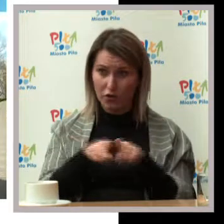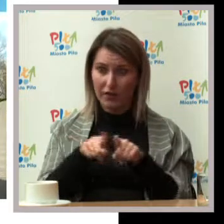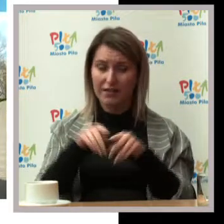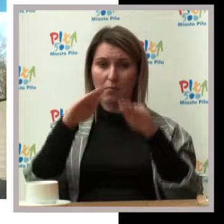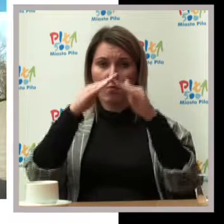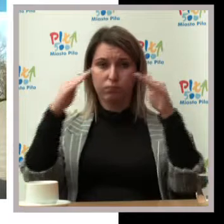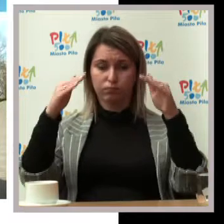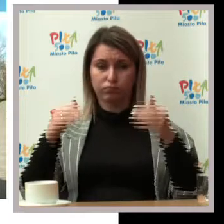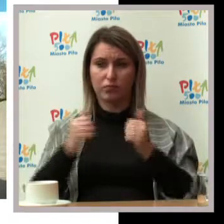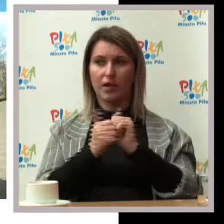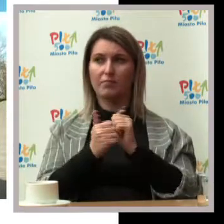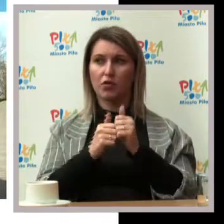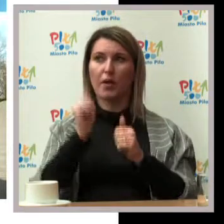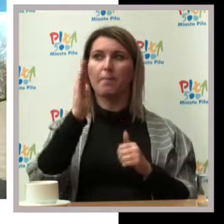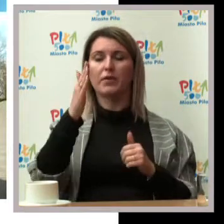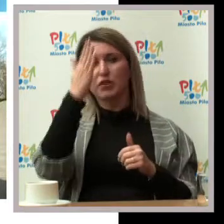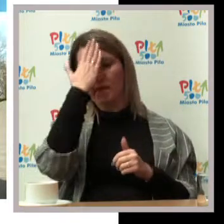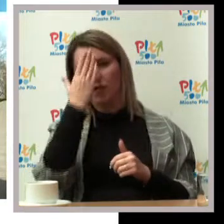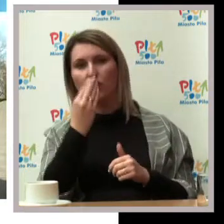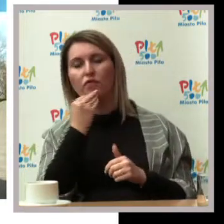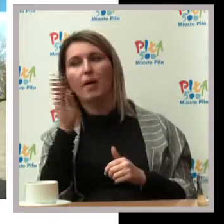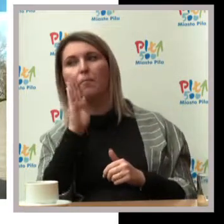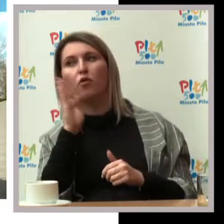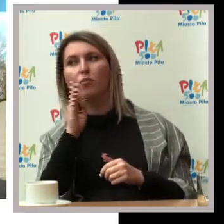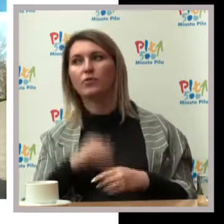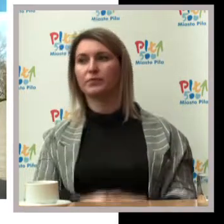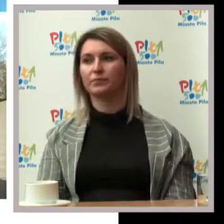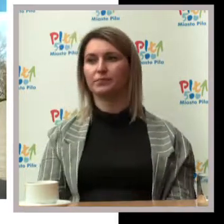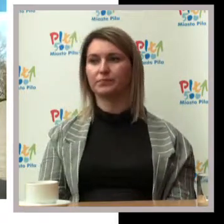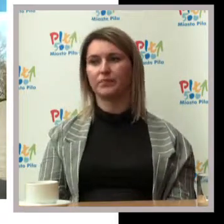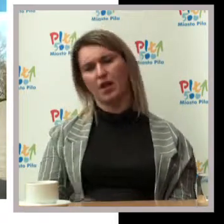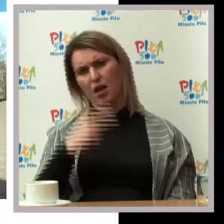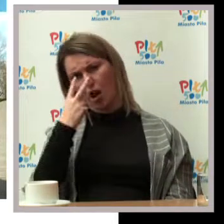dobudowywaną halę do istniejącego budynku. Myślę, że po części widać, że jest to